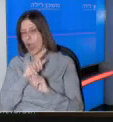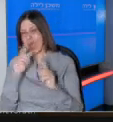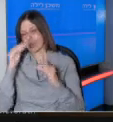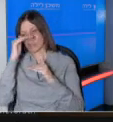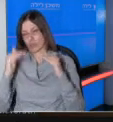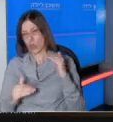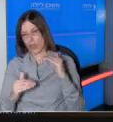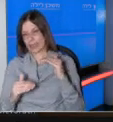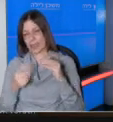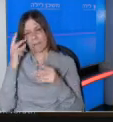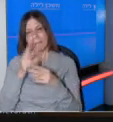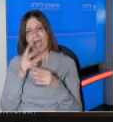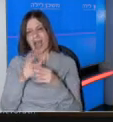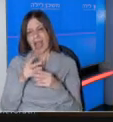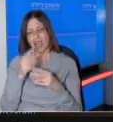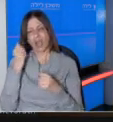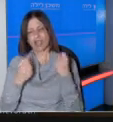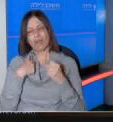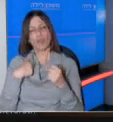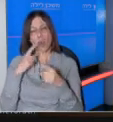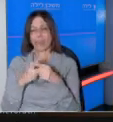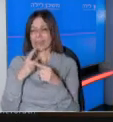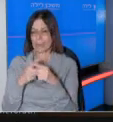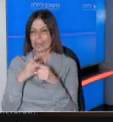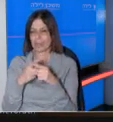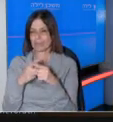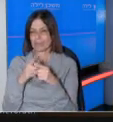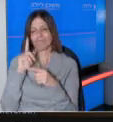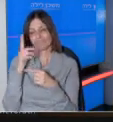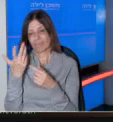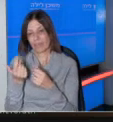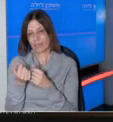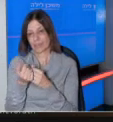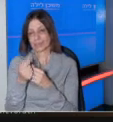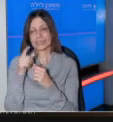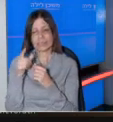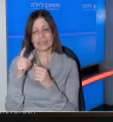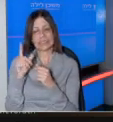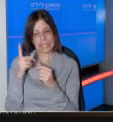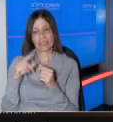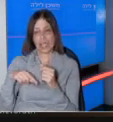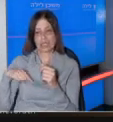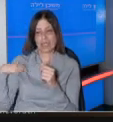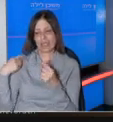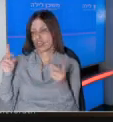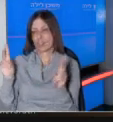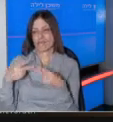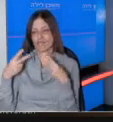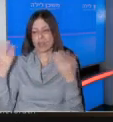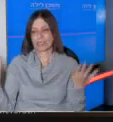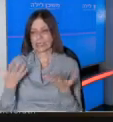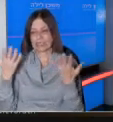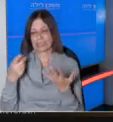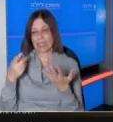שיוריד מחלה קשה, אני אופטימי בסופו של דבר, אבל מה? זה ייקח קצת זמן, אי אפשר להאיץ את